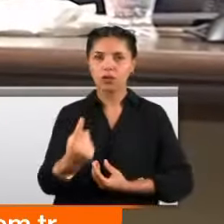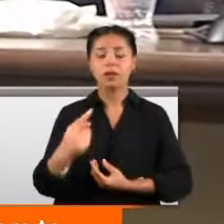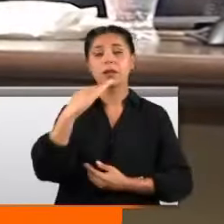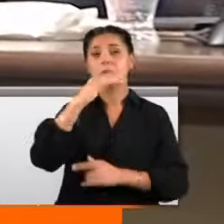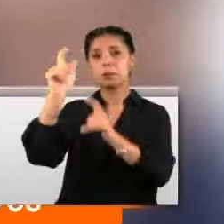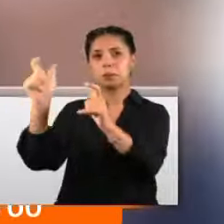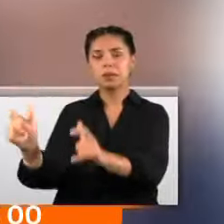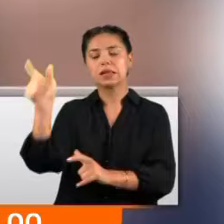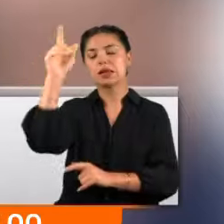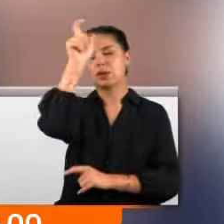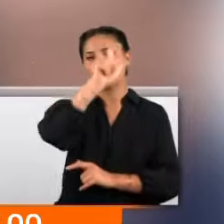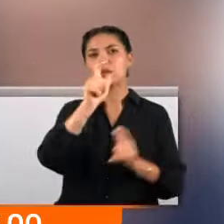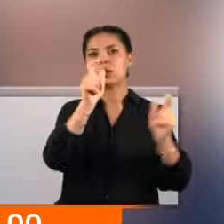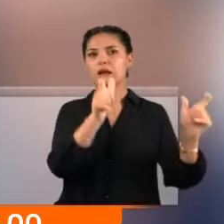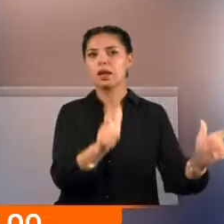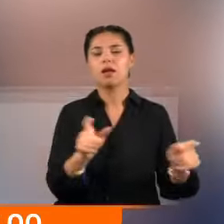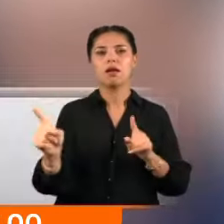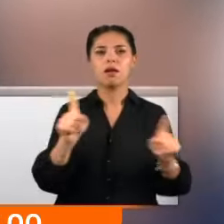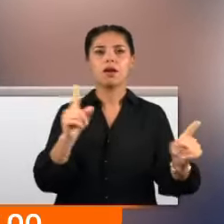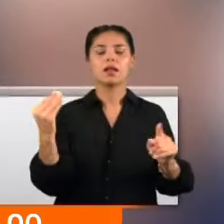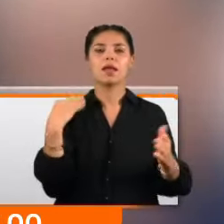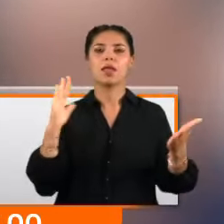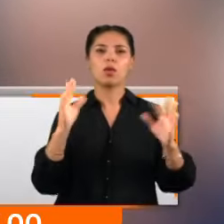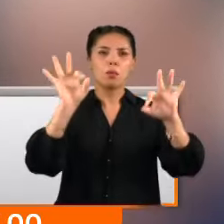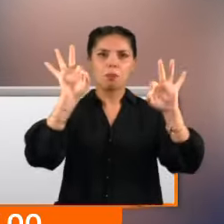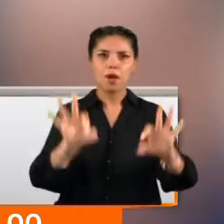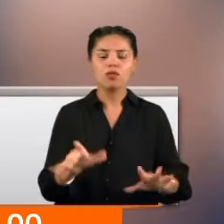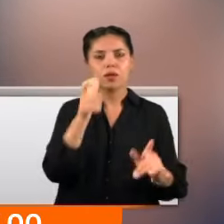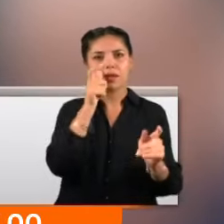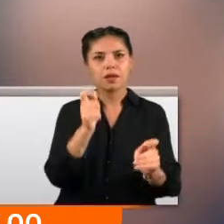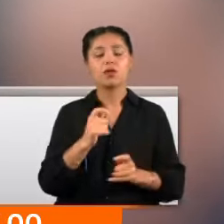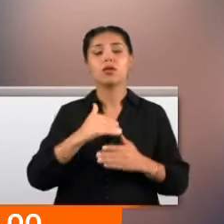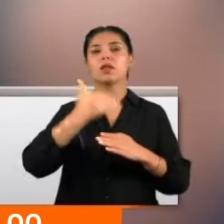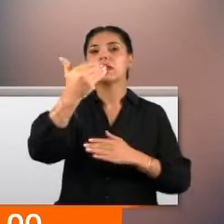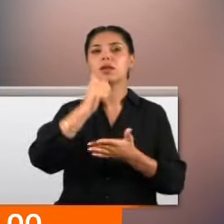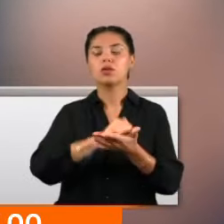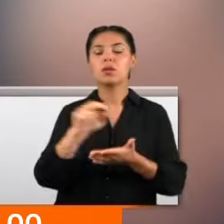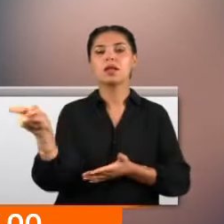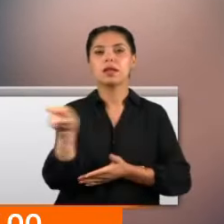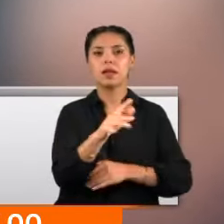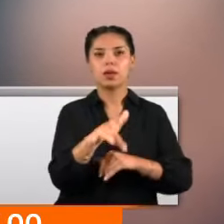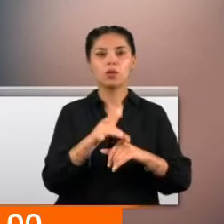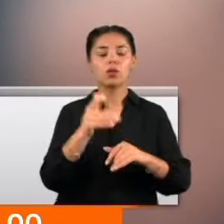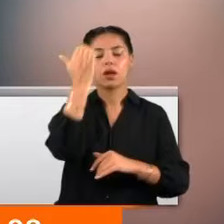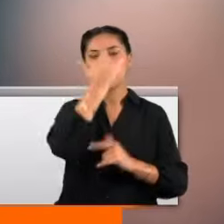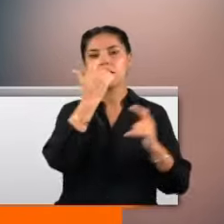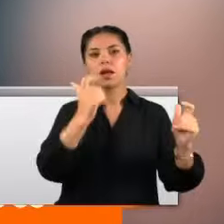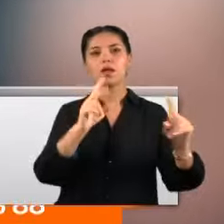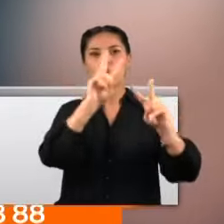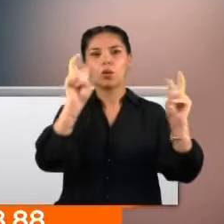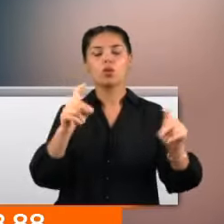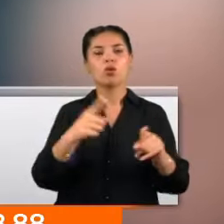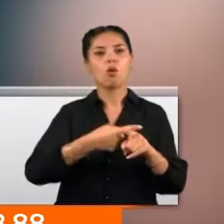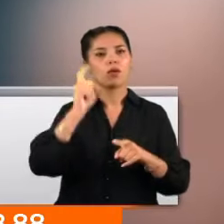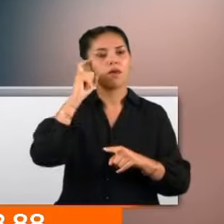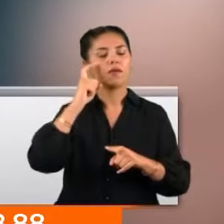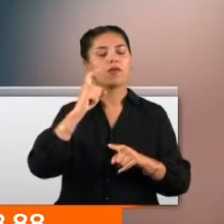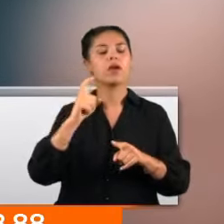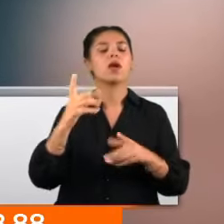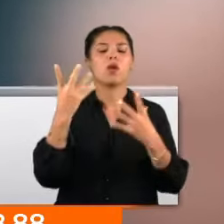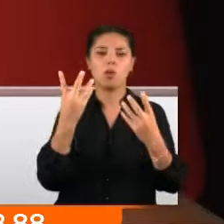Türkiye arasında yeni bir sayfanın açıldığına dikkat çeken dış basın, iki ülkenin Gazze konusunda ortak bir tavır